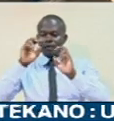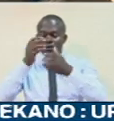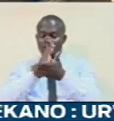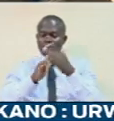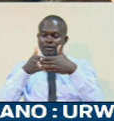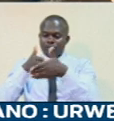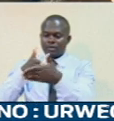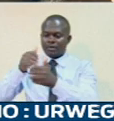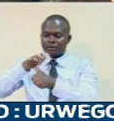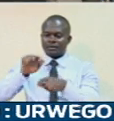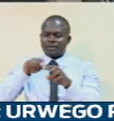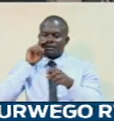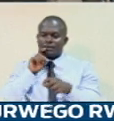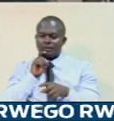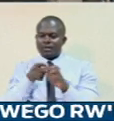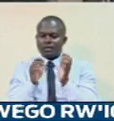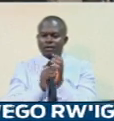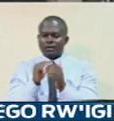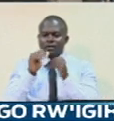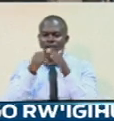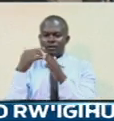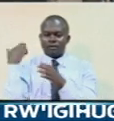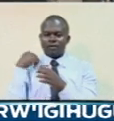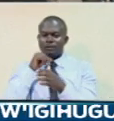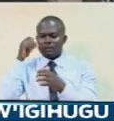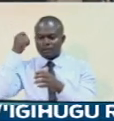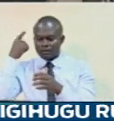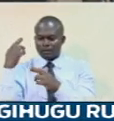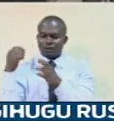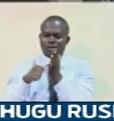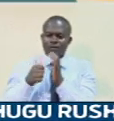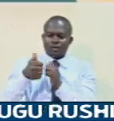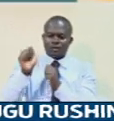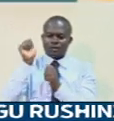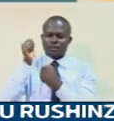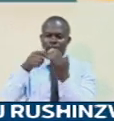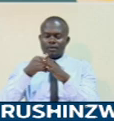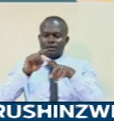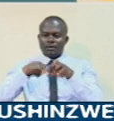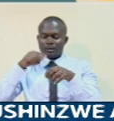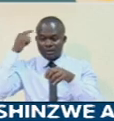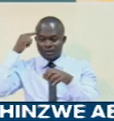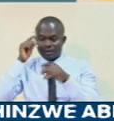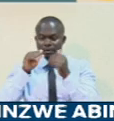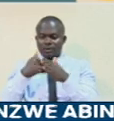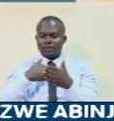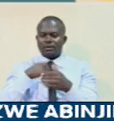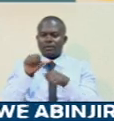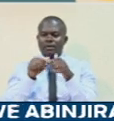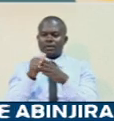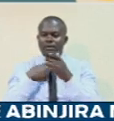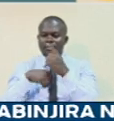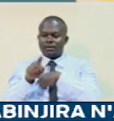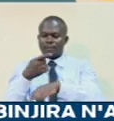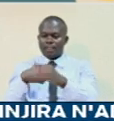bahura n'ihohoterwa rishingiye ku gitsina ariko inzego zibishinzwe ntizumve ibibazo byabo. Ibi ngo biterwa n'imyumvire abantu bafite ku bafite